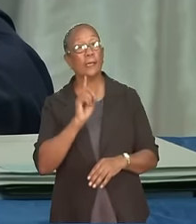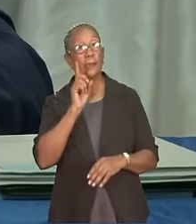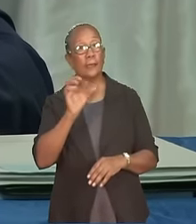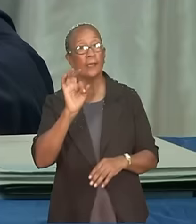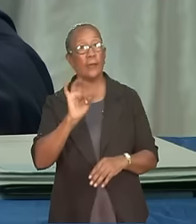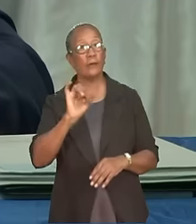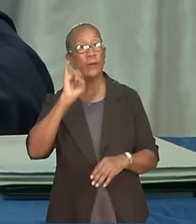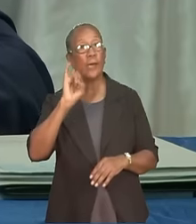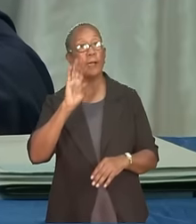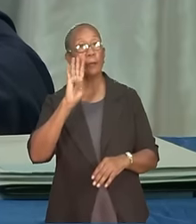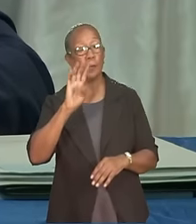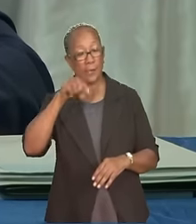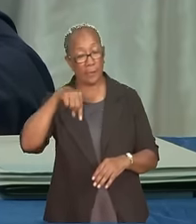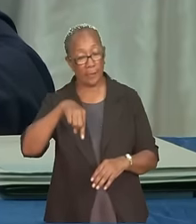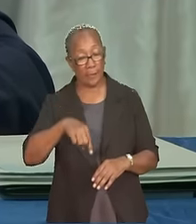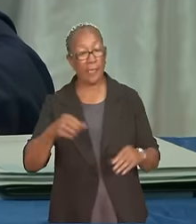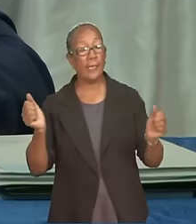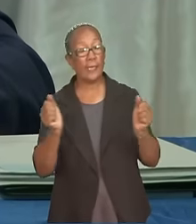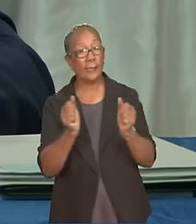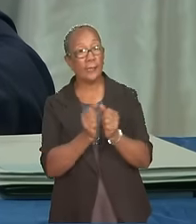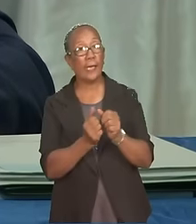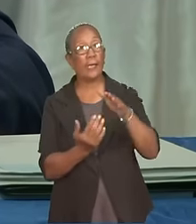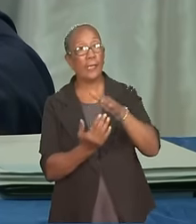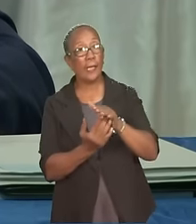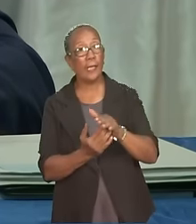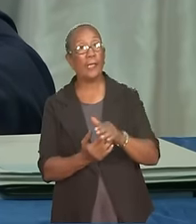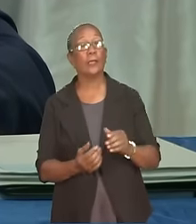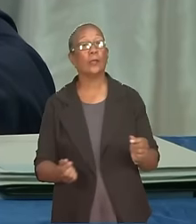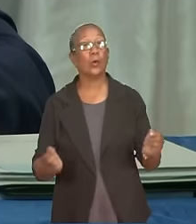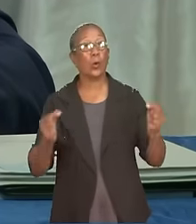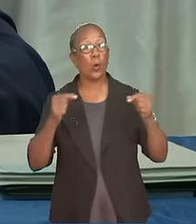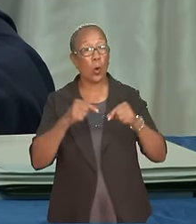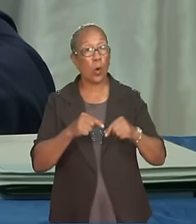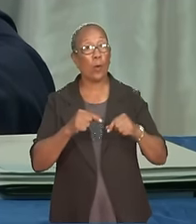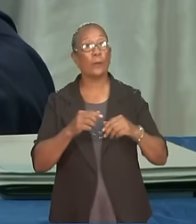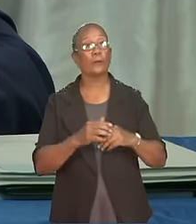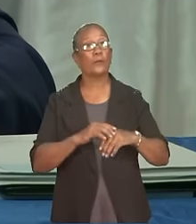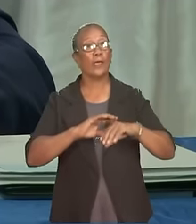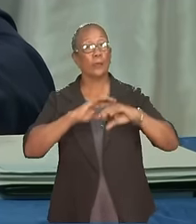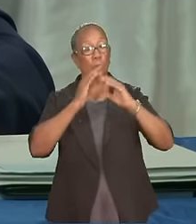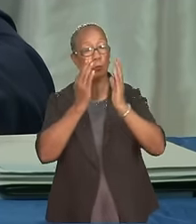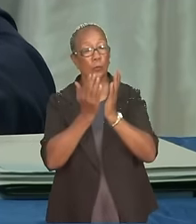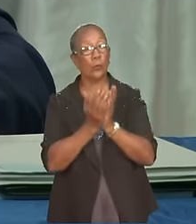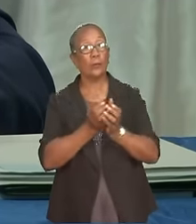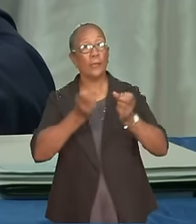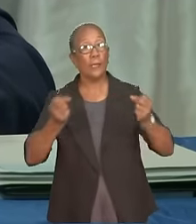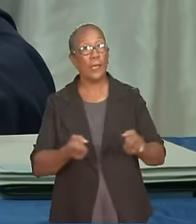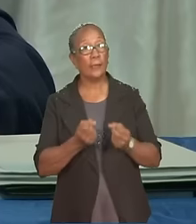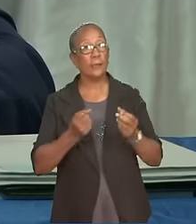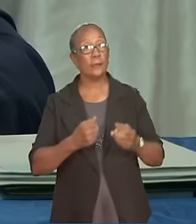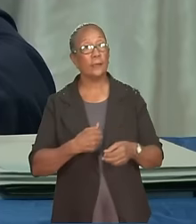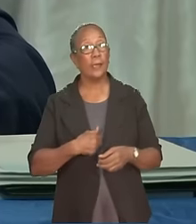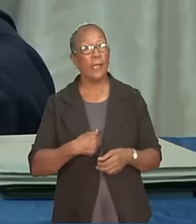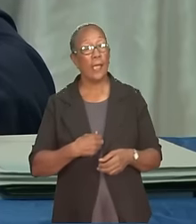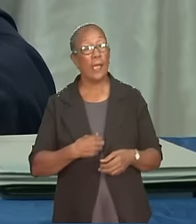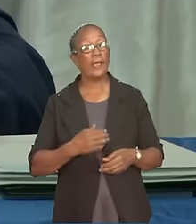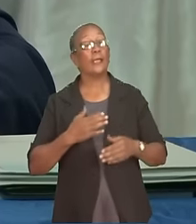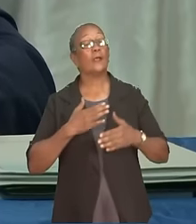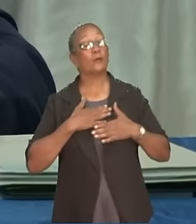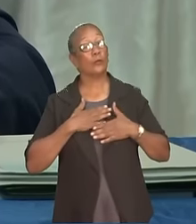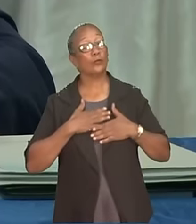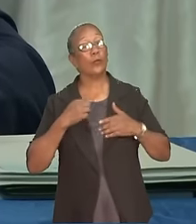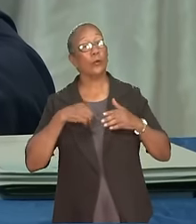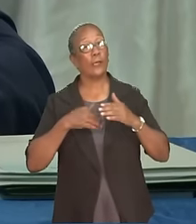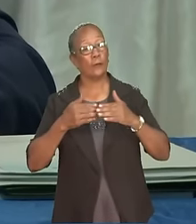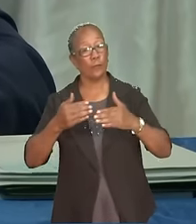moet ik zeggen? Ik ga af op basis van officiële mededeling gedaan door Total Energy. En ik heb goed vertrouwen dat voor eind dit